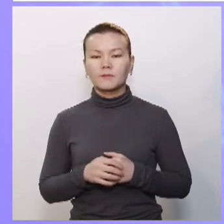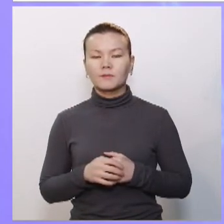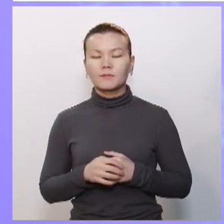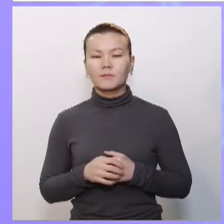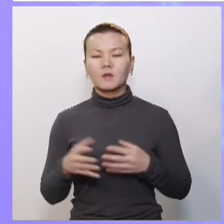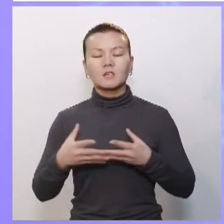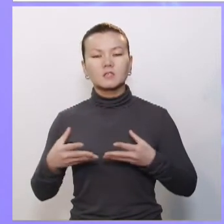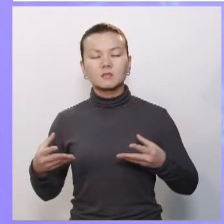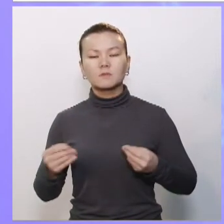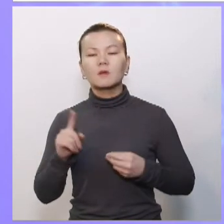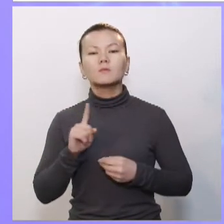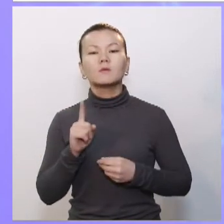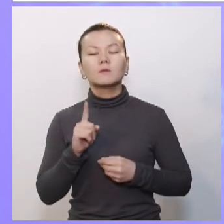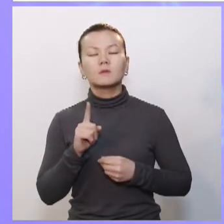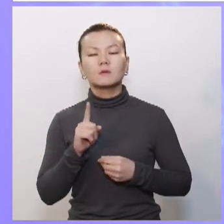Жазында эмне болот?